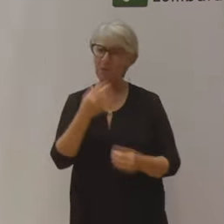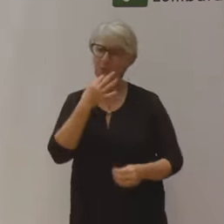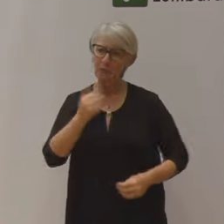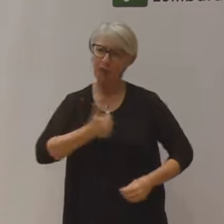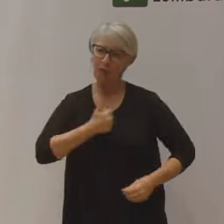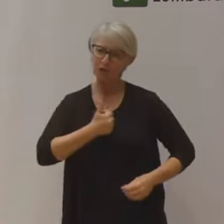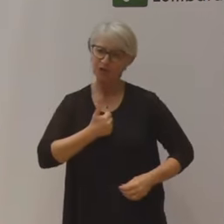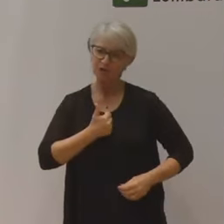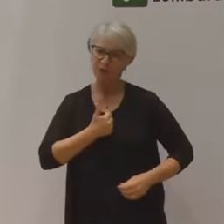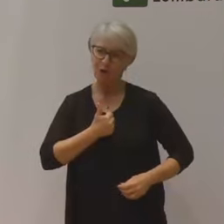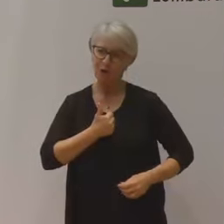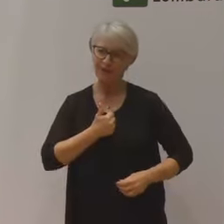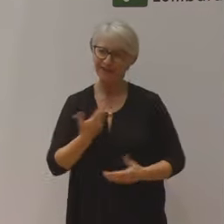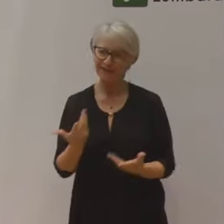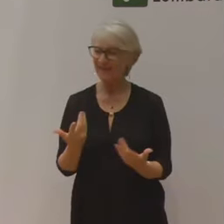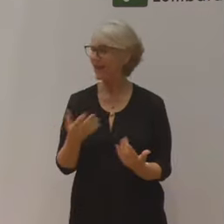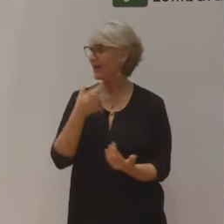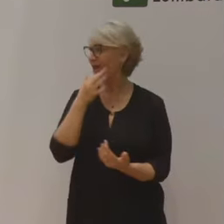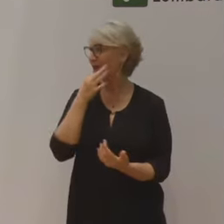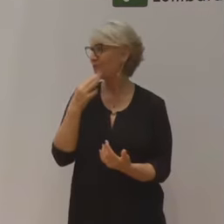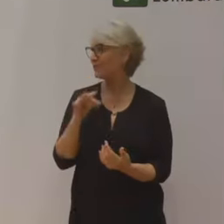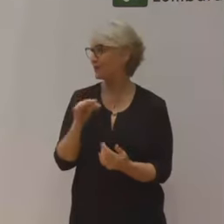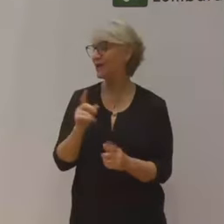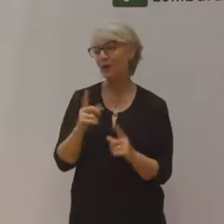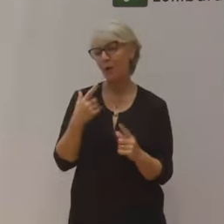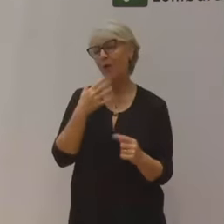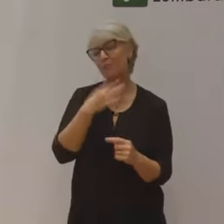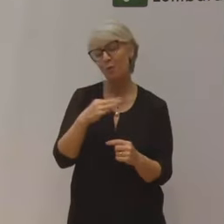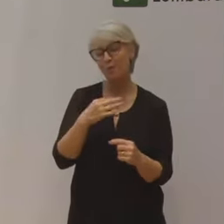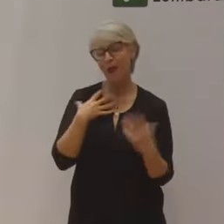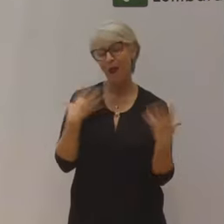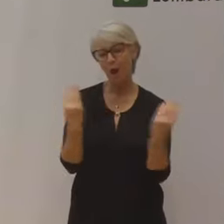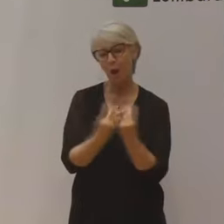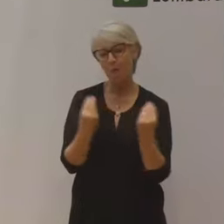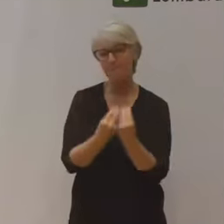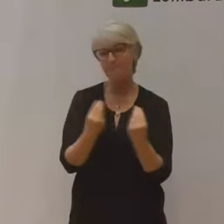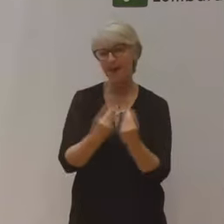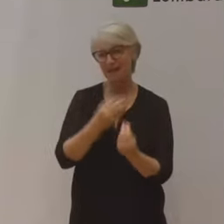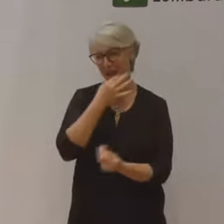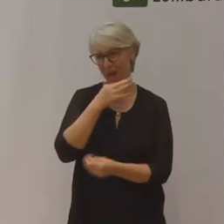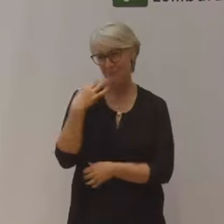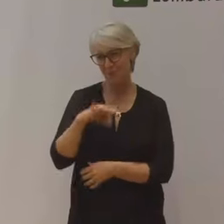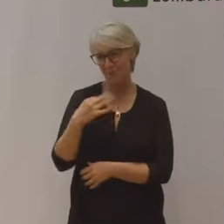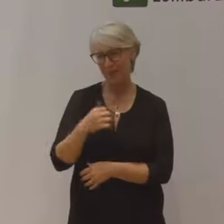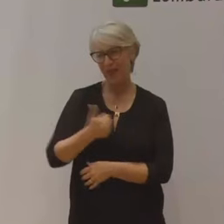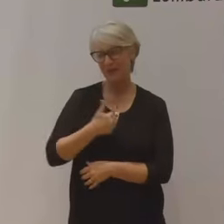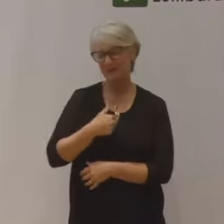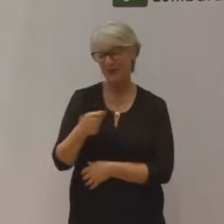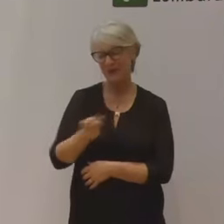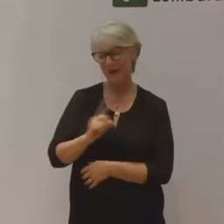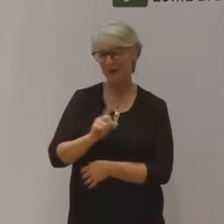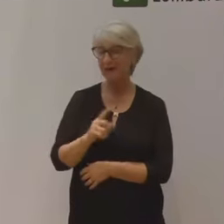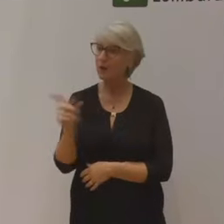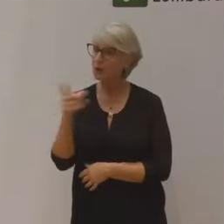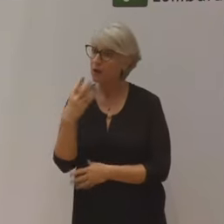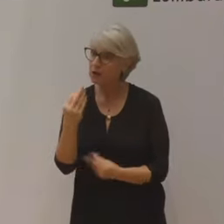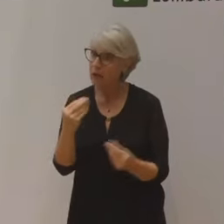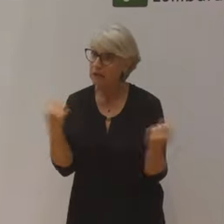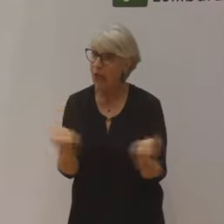No. Cos'è più bello? Stare insieme in compagnia. Stare insieme in compagnia. E poi fai tante attività